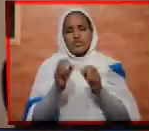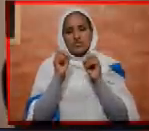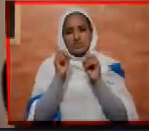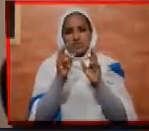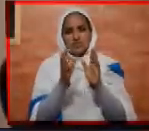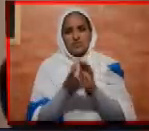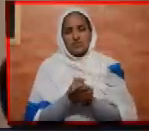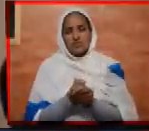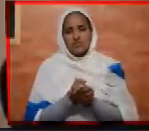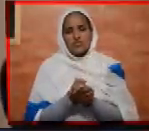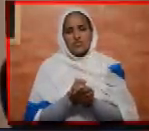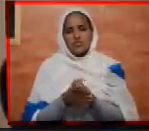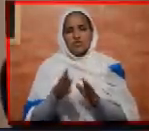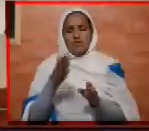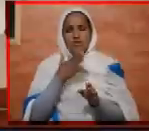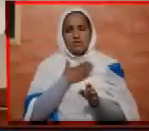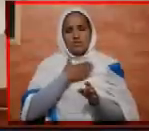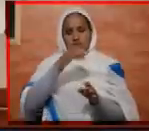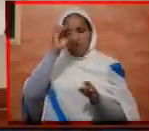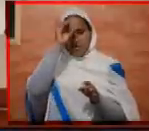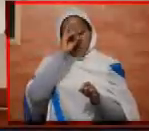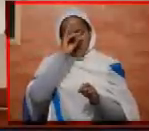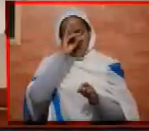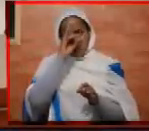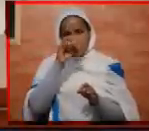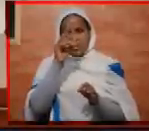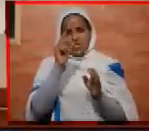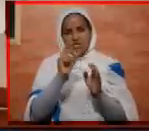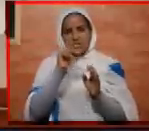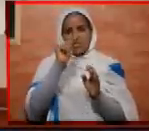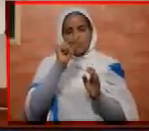የመጣሁት ደቡብ ጎንደር ሀገረ ስብከት